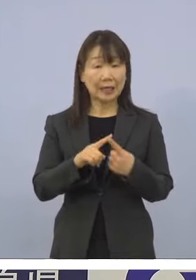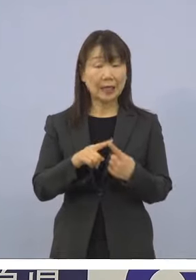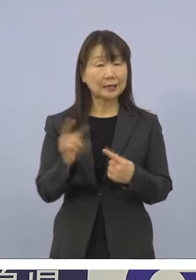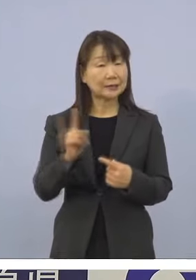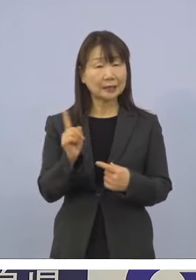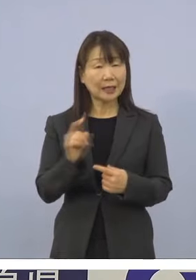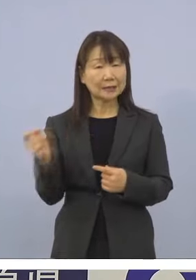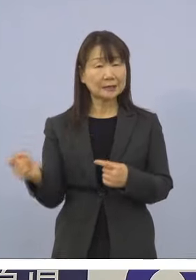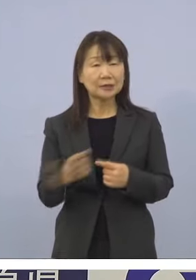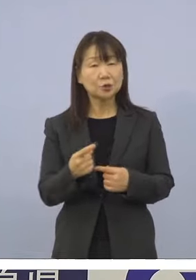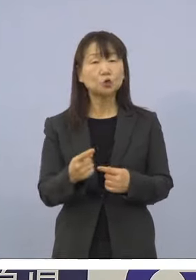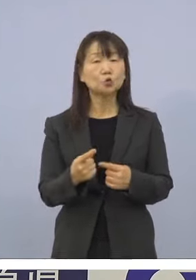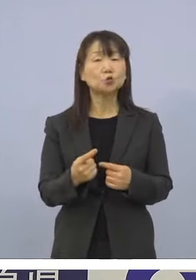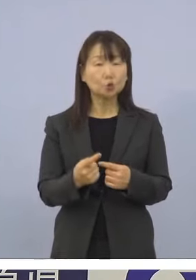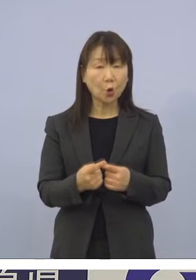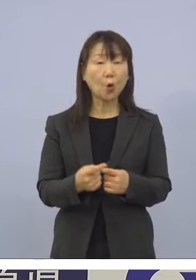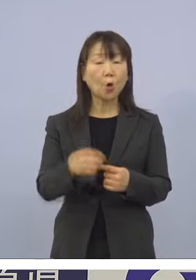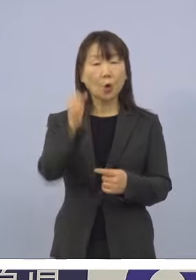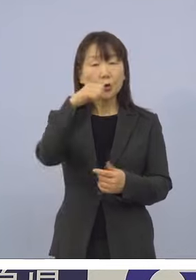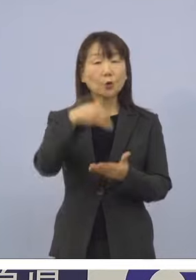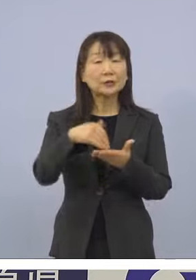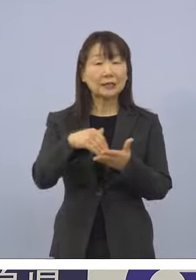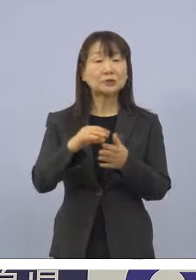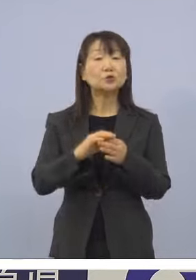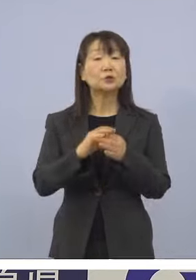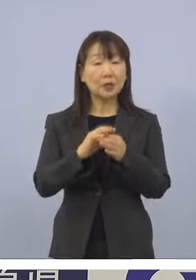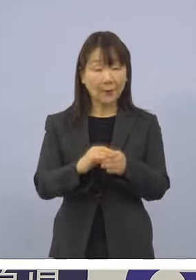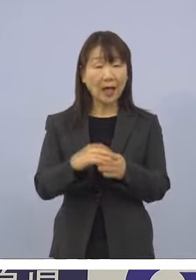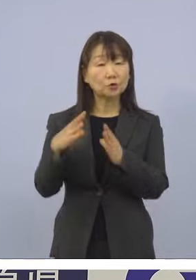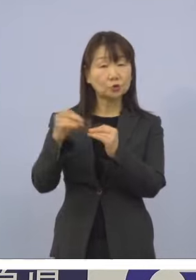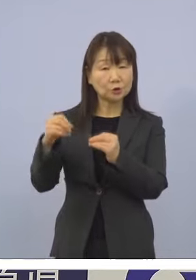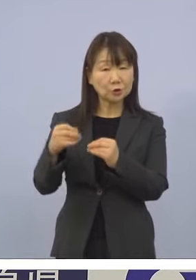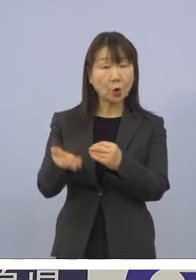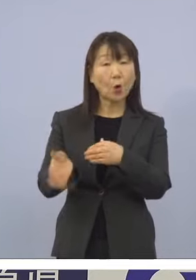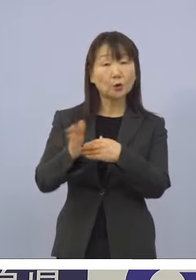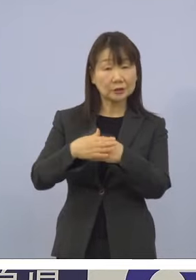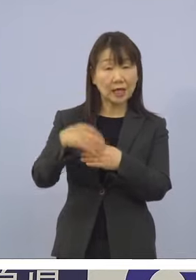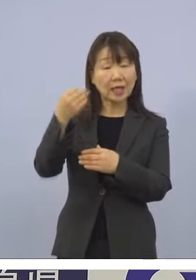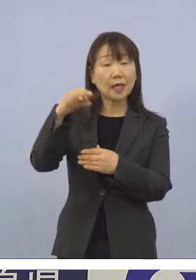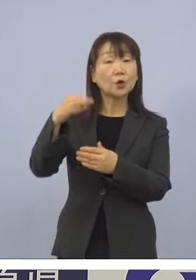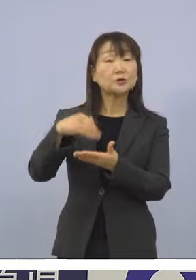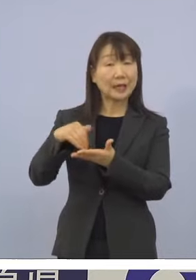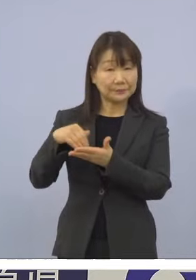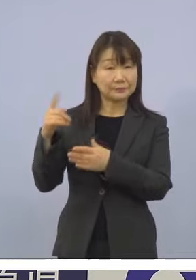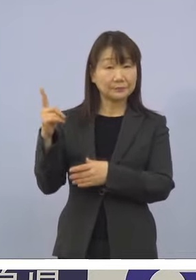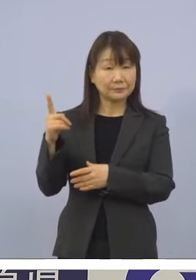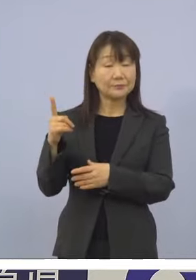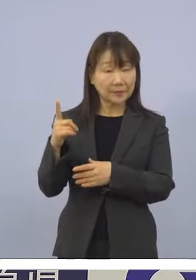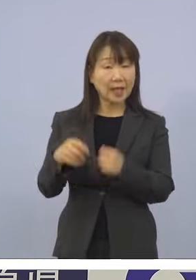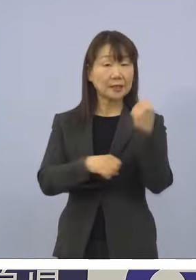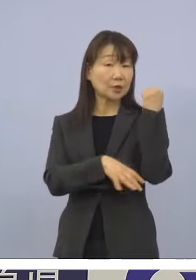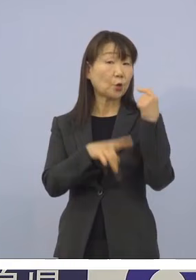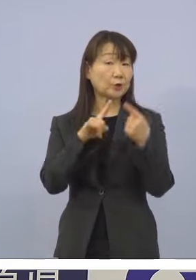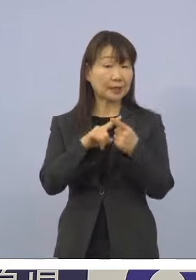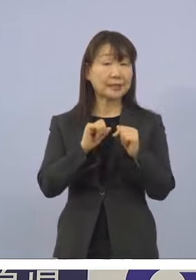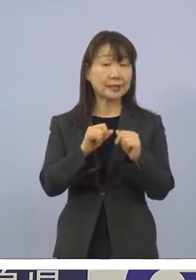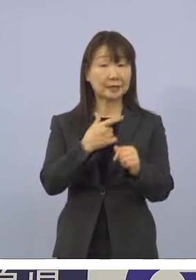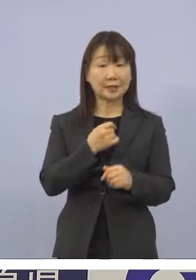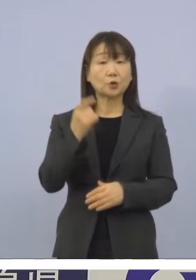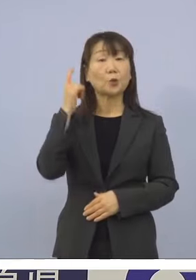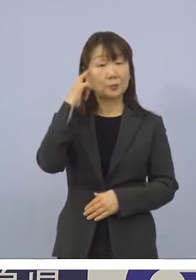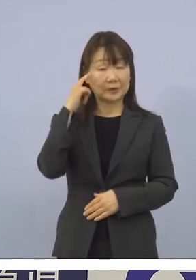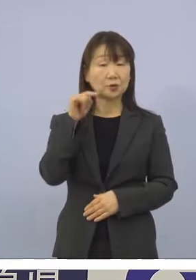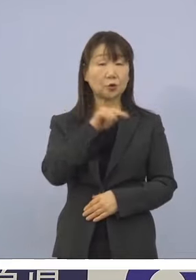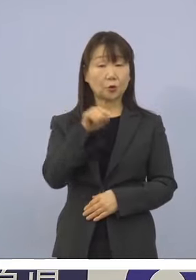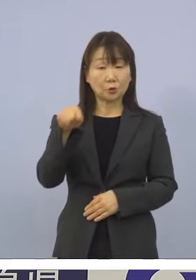的な予算というものについては国の補正予算を通じてですね、機動的にやっていきたいと思います。まあ、その両